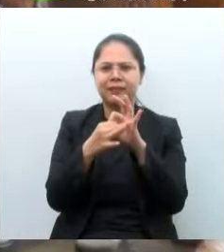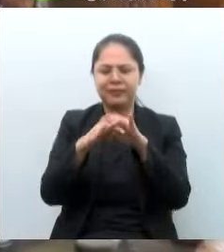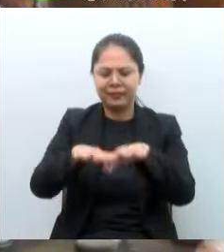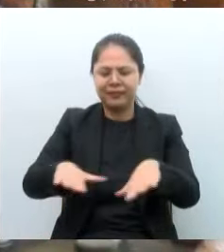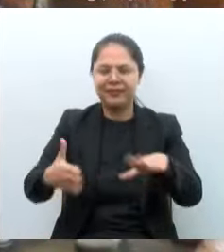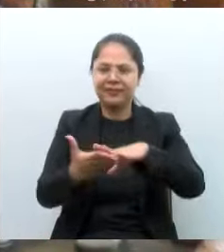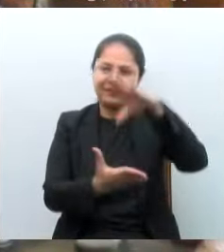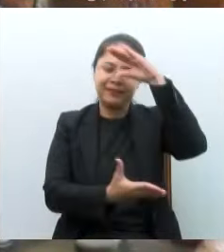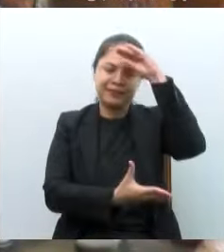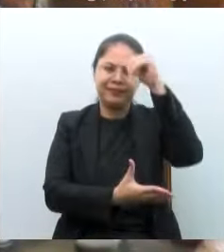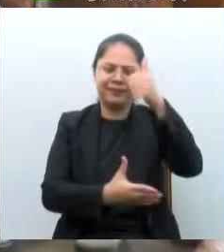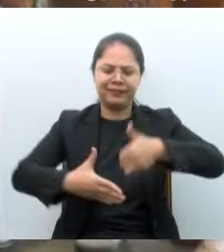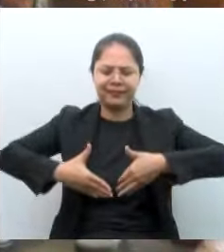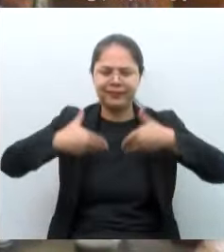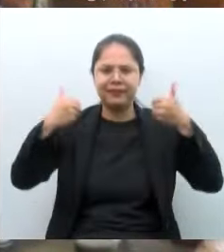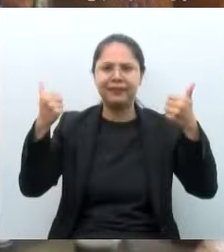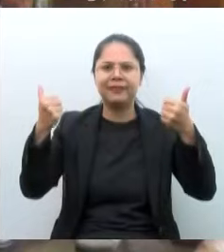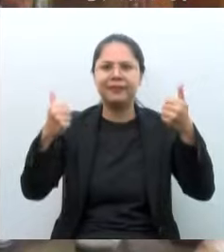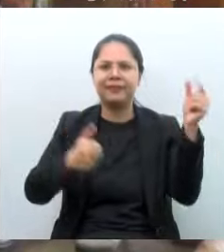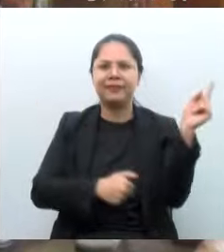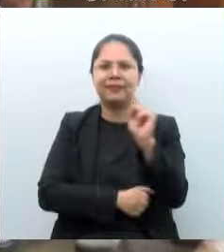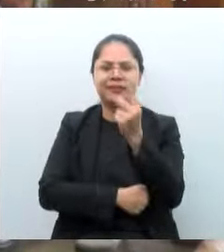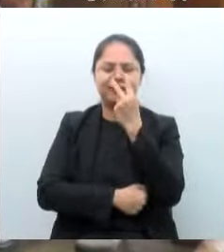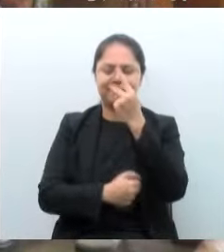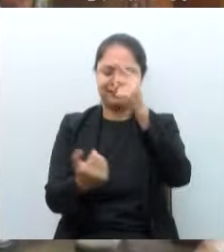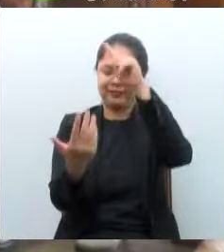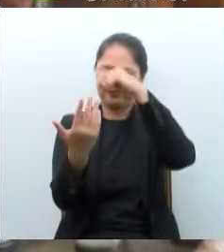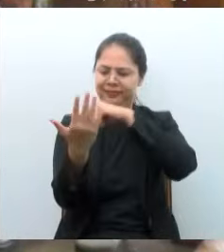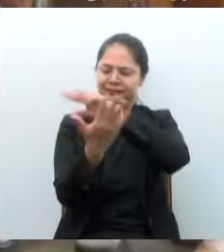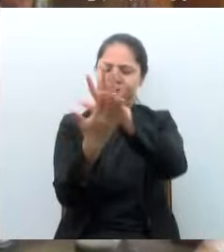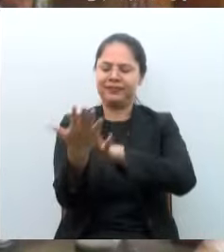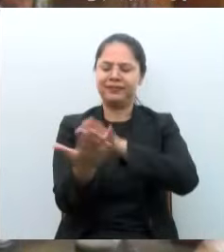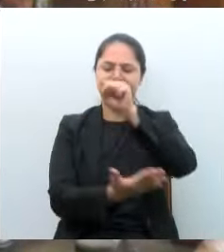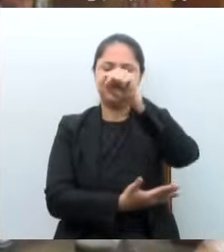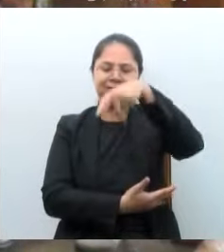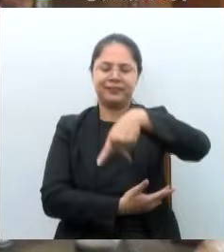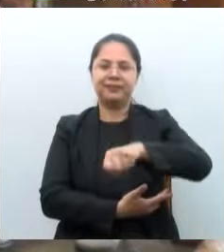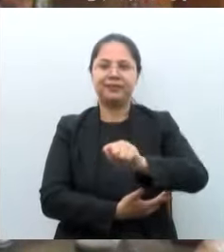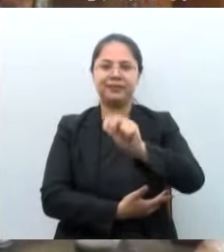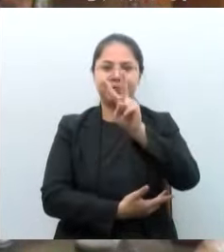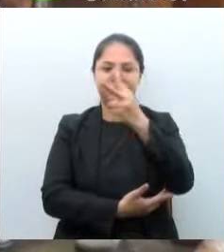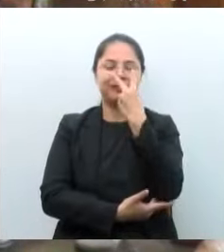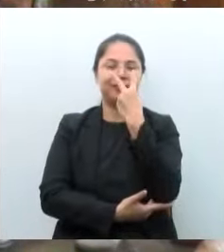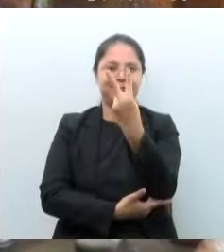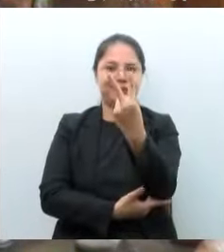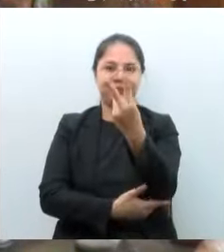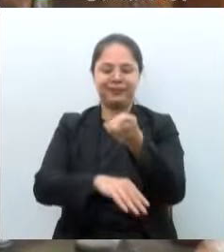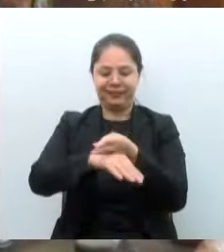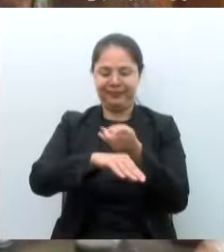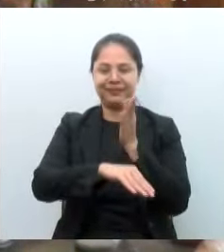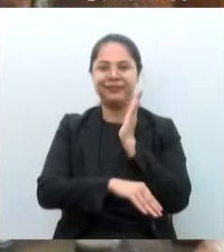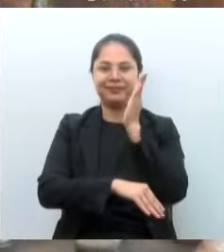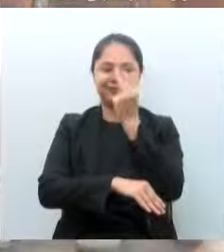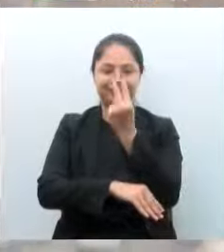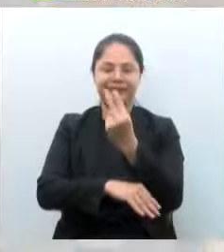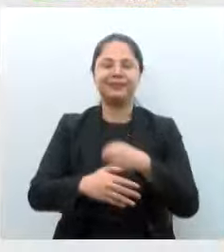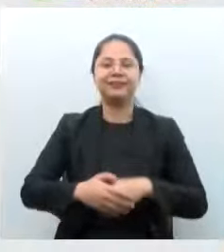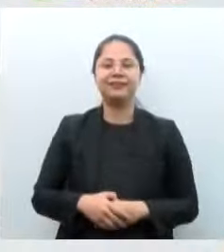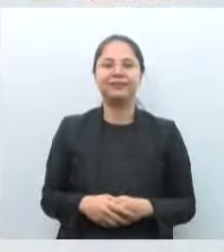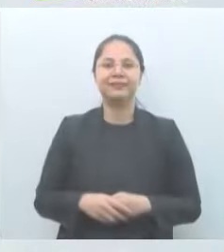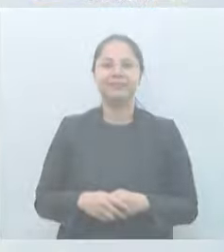เรียนดีมีความสุขในทุกที่ของเราทั่วประเทศของสปท.นะคะเชิญชมคลิปต่อไปได้เลยค่ะ